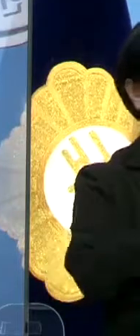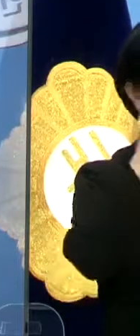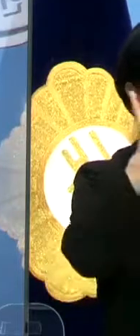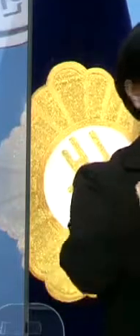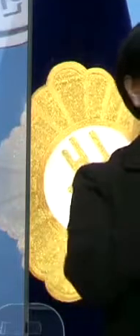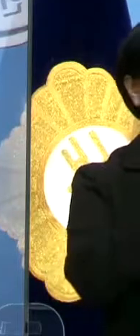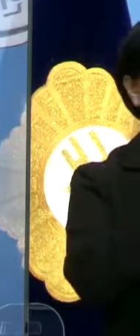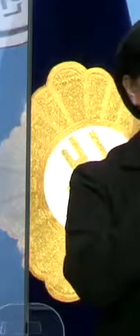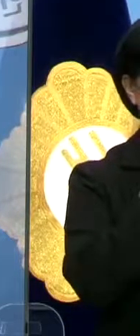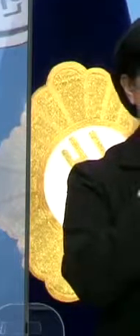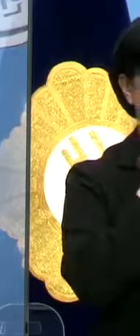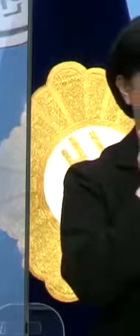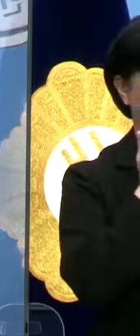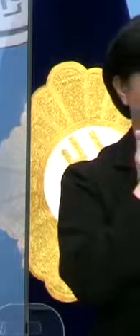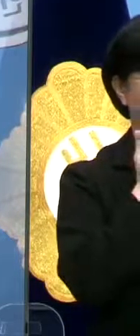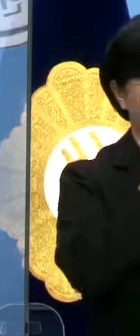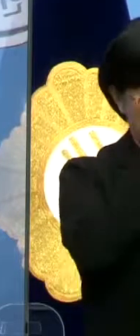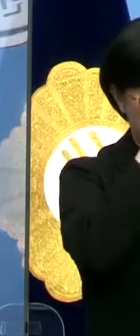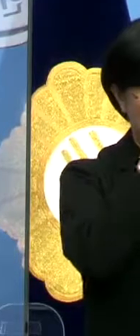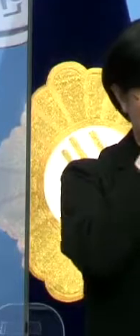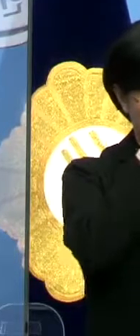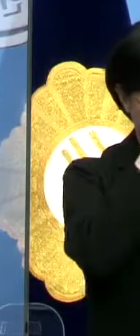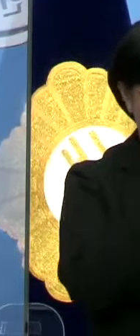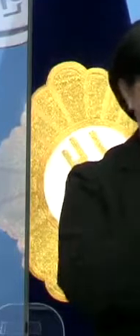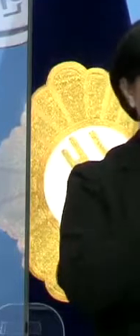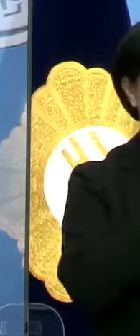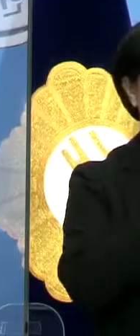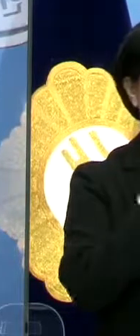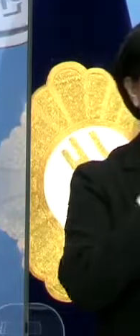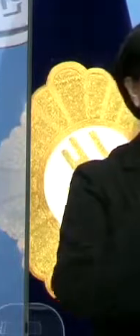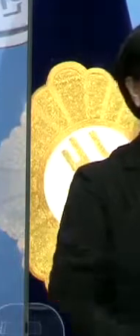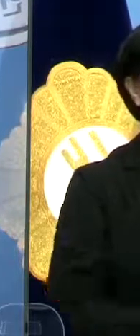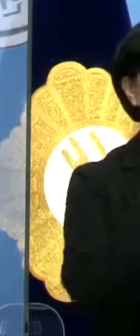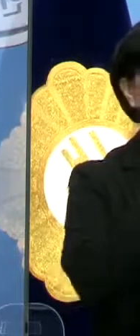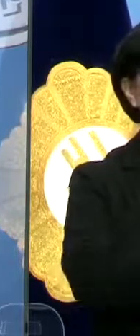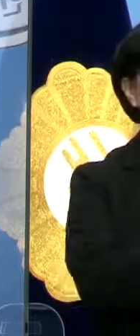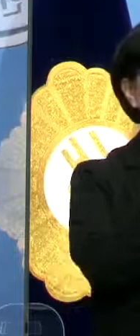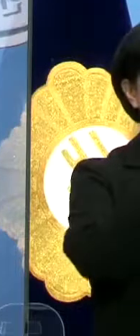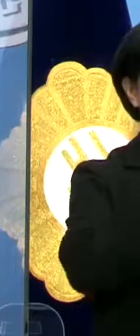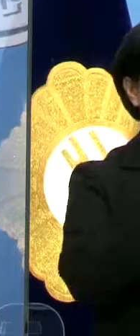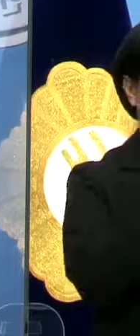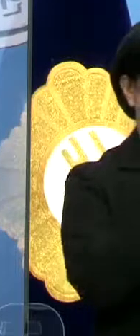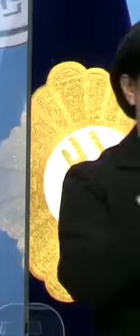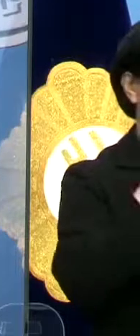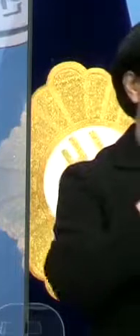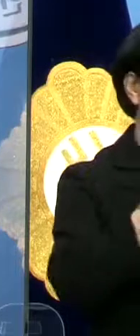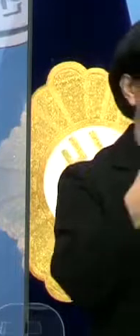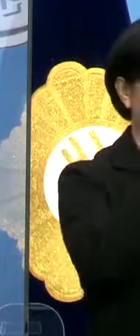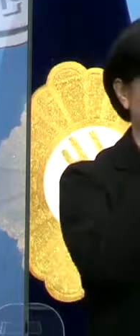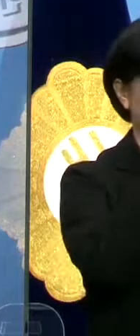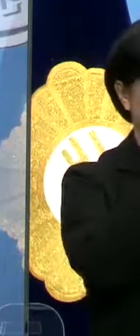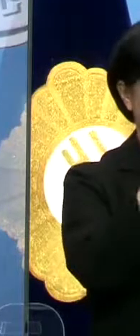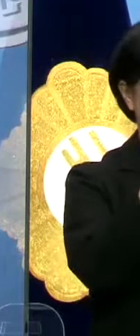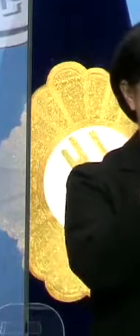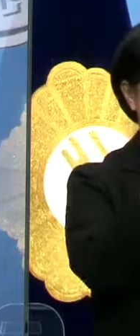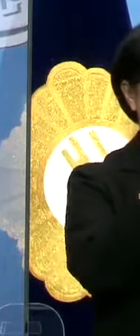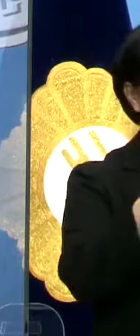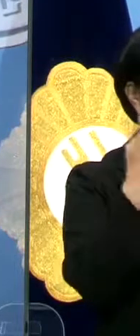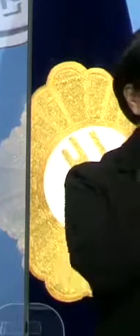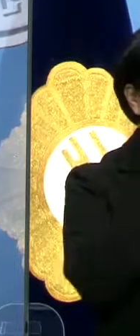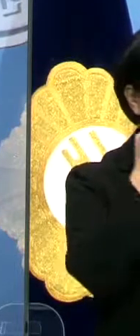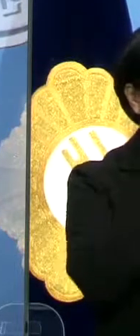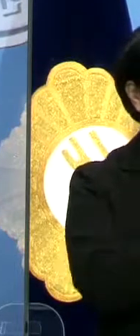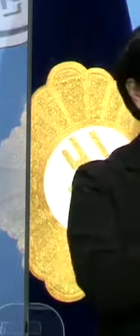인정하지 않고 4g 하지 않고 있습니다 서울시 의회는 매년 의 예산을 지금 예산 심의를